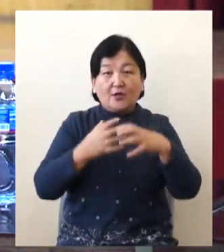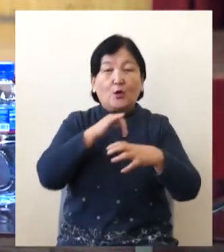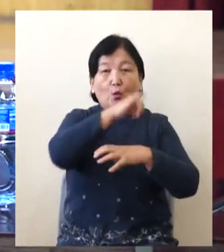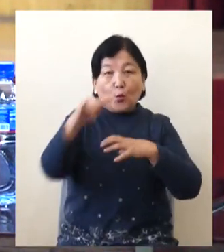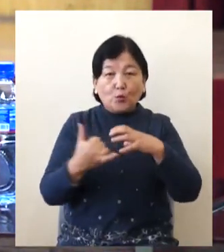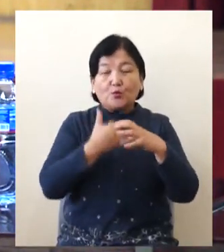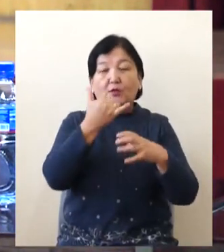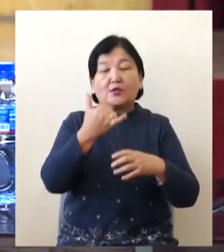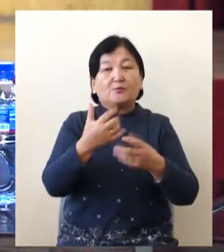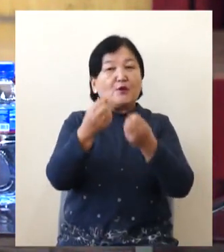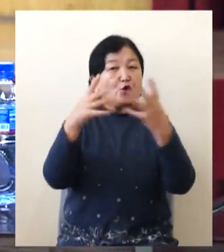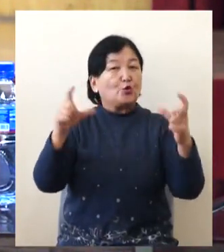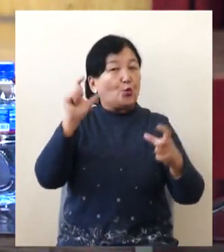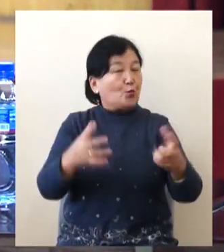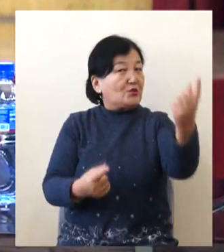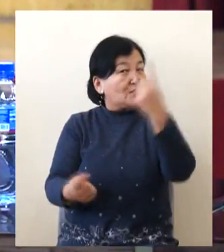арлынх нь урд хэсэгт